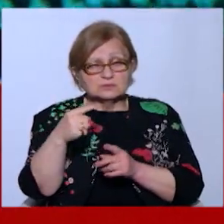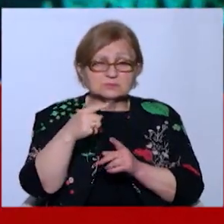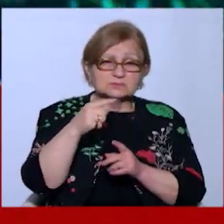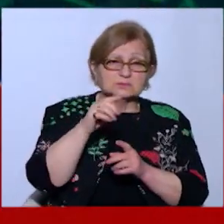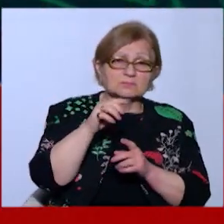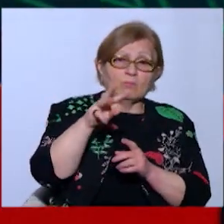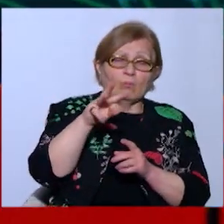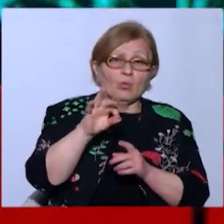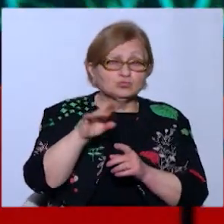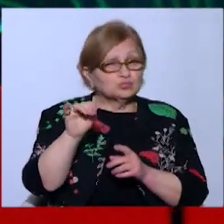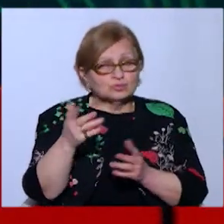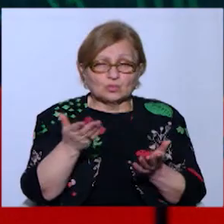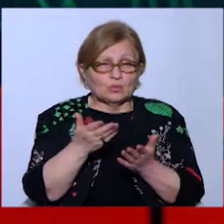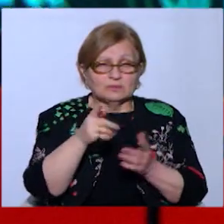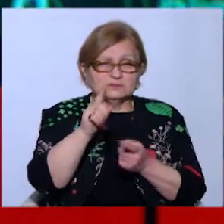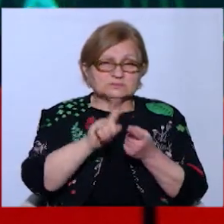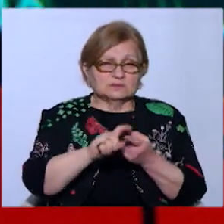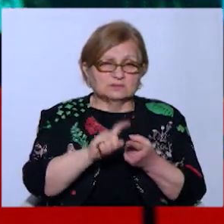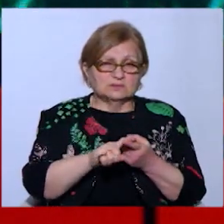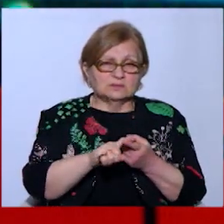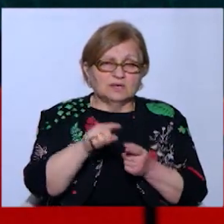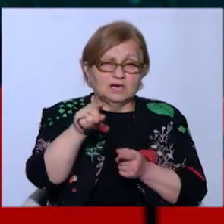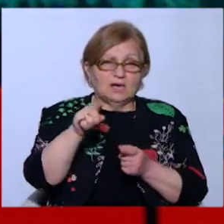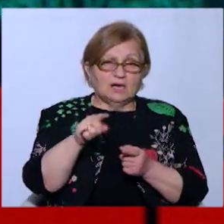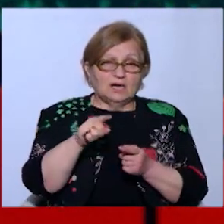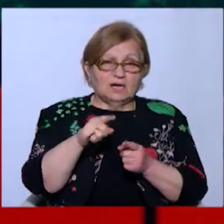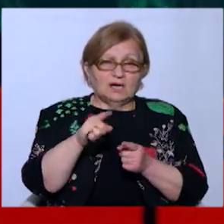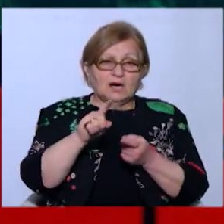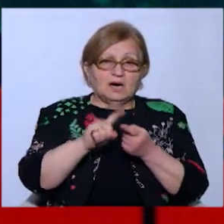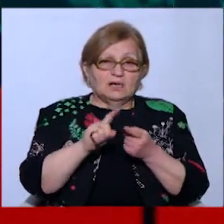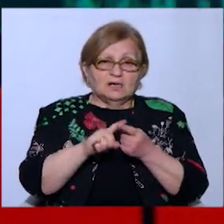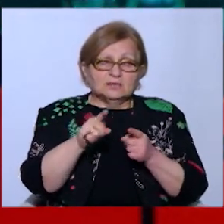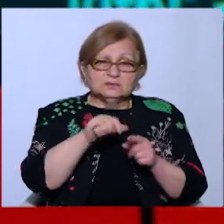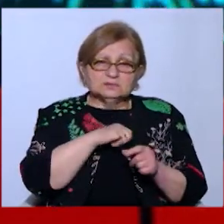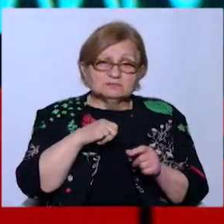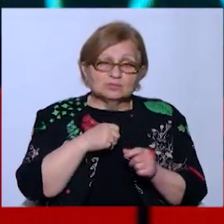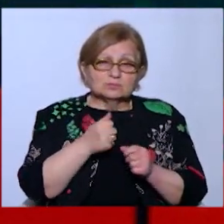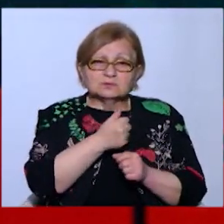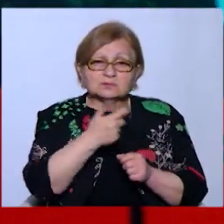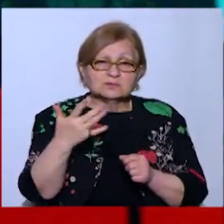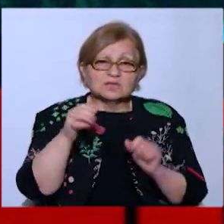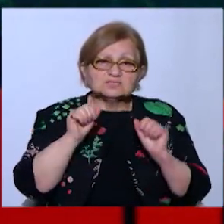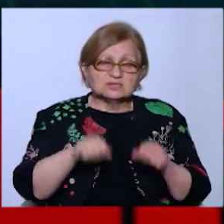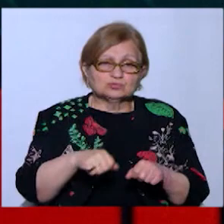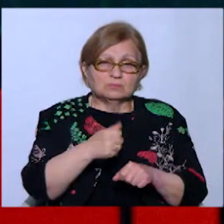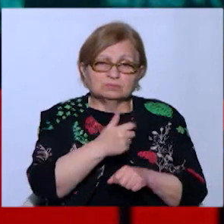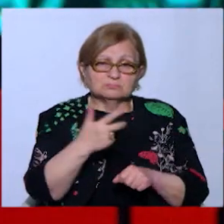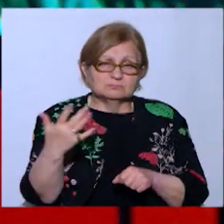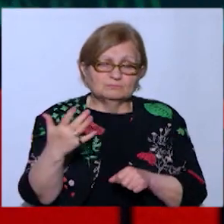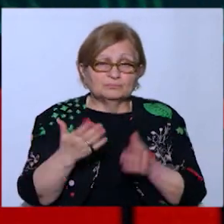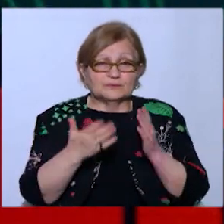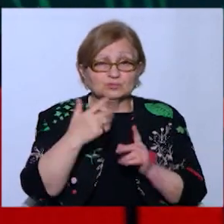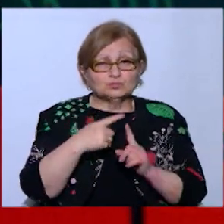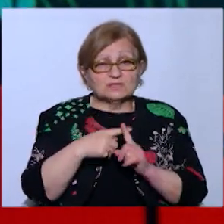ეს დამოკიდებულია აქ x-ის ამცვლადის დასაშვებ მნიშვნელობათა სიმრავლეზე, თუ იგი თქვა